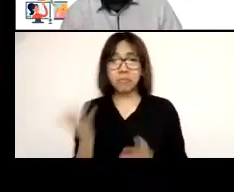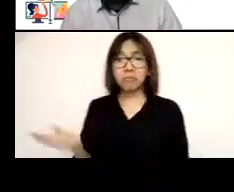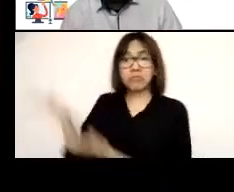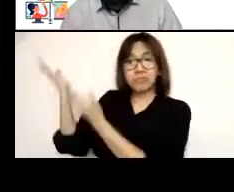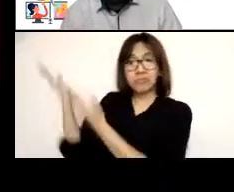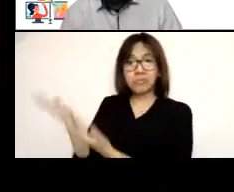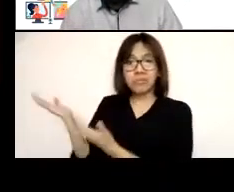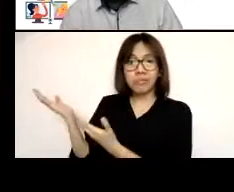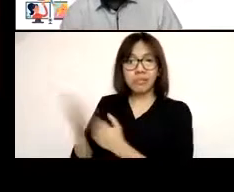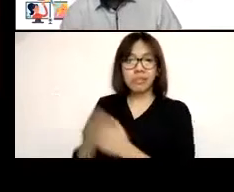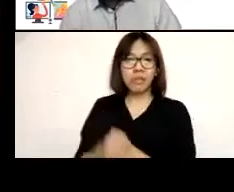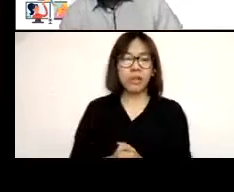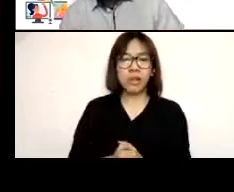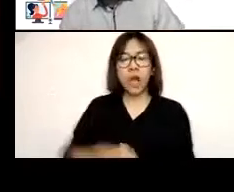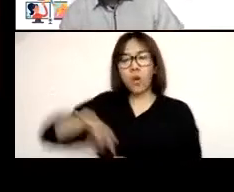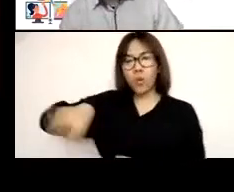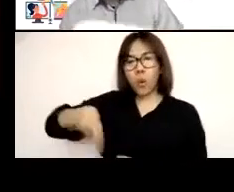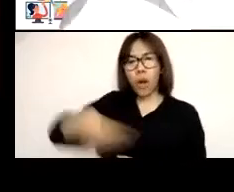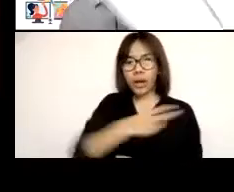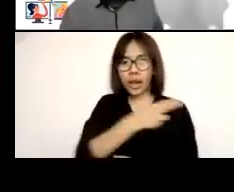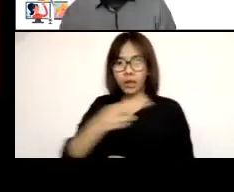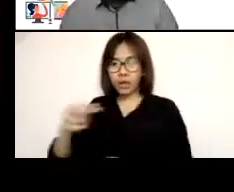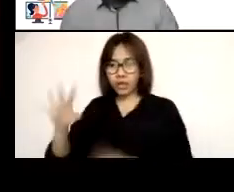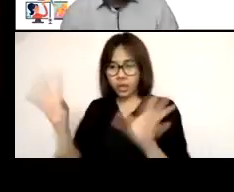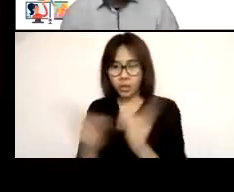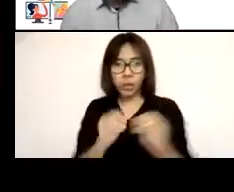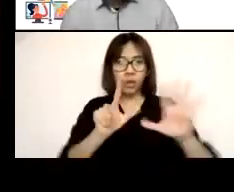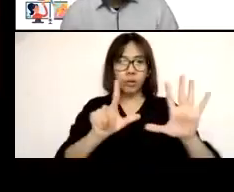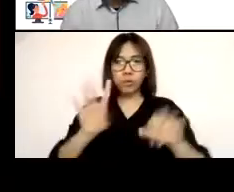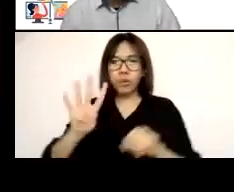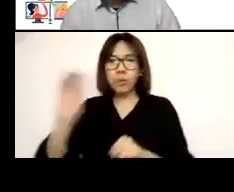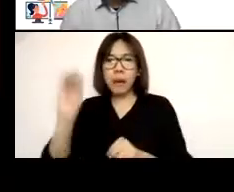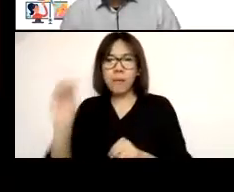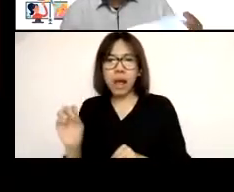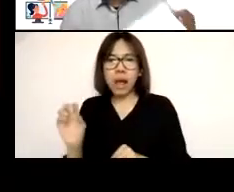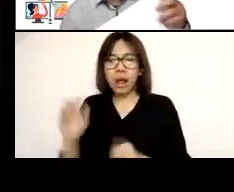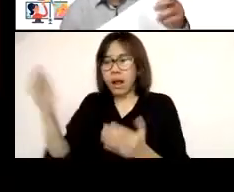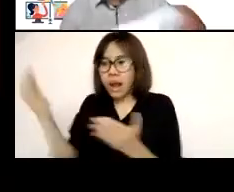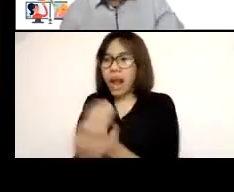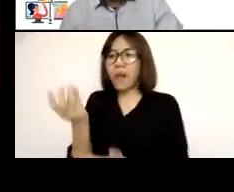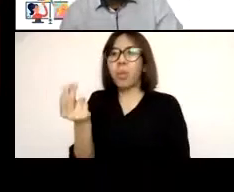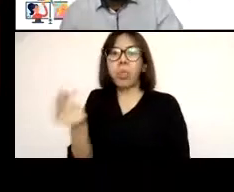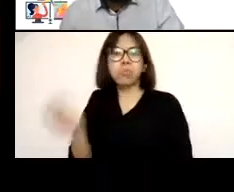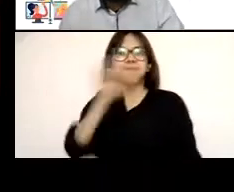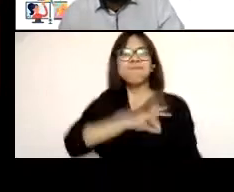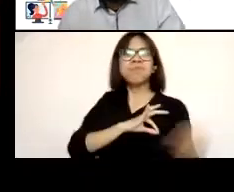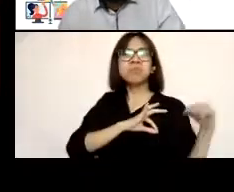di Indonesia telah kehilangan seluruh atau sebagian dari pendapatannya sejak awal